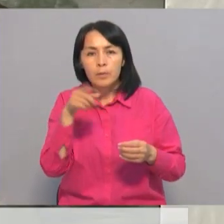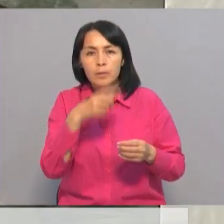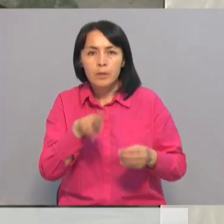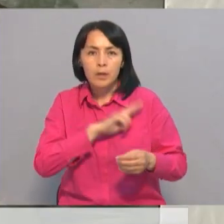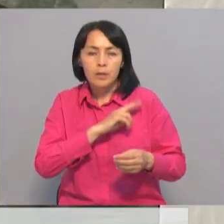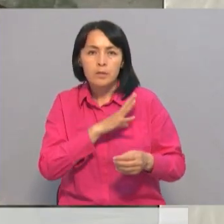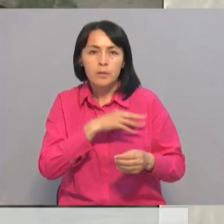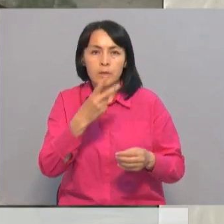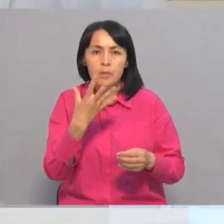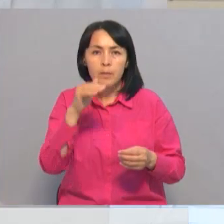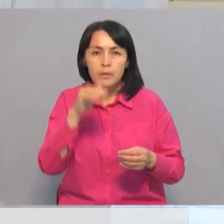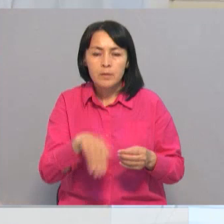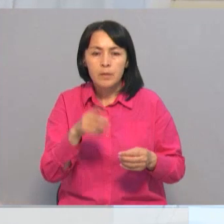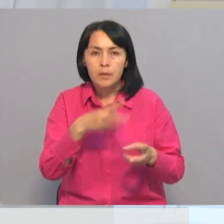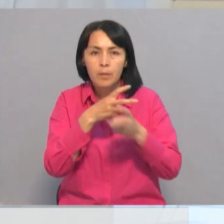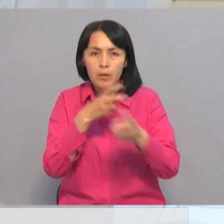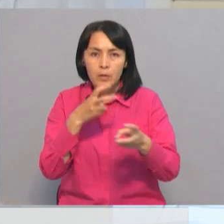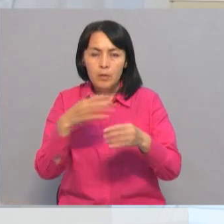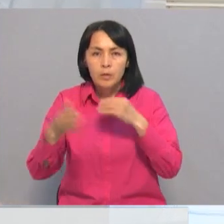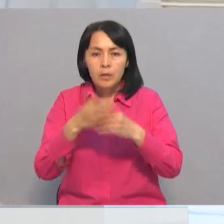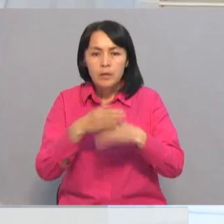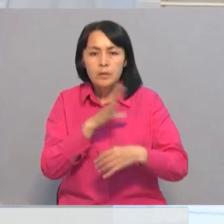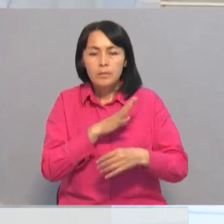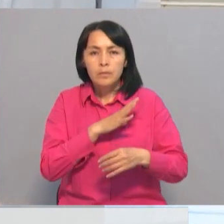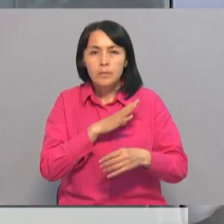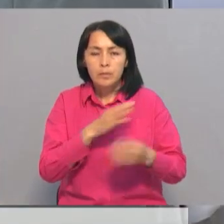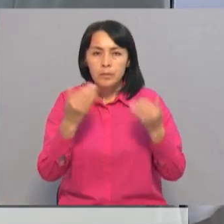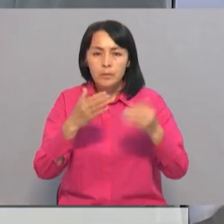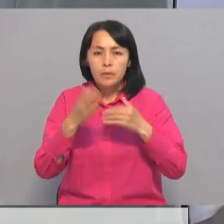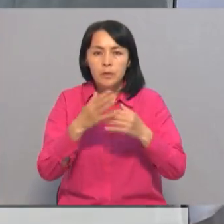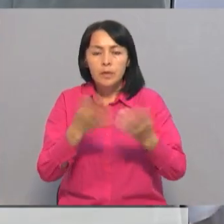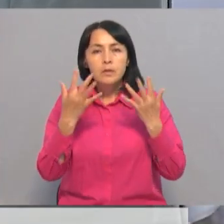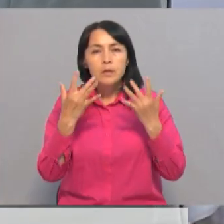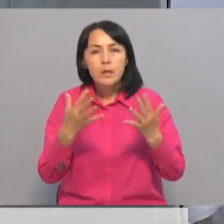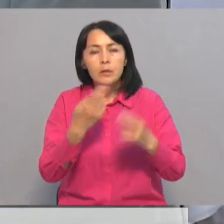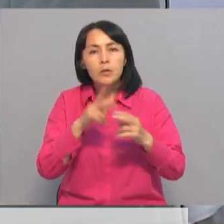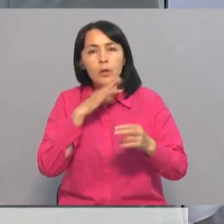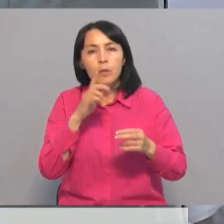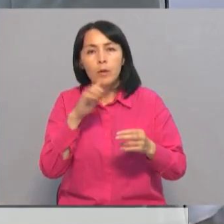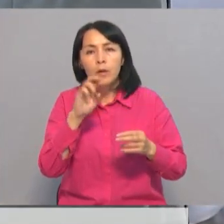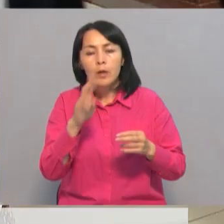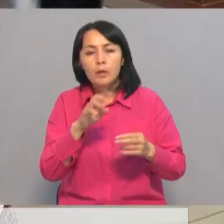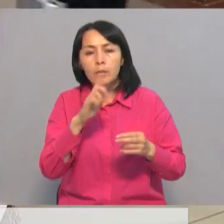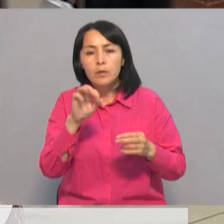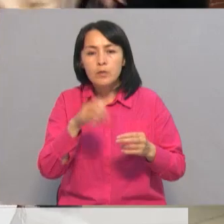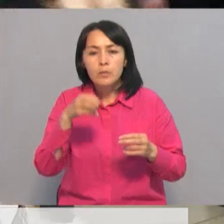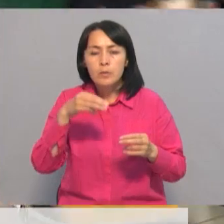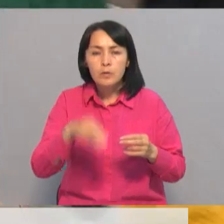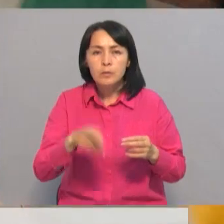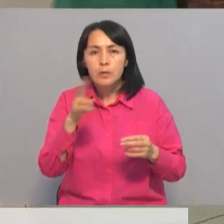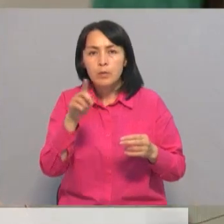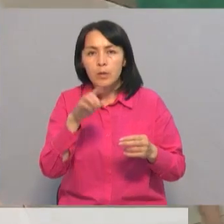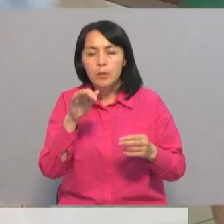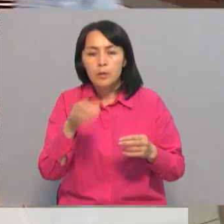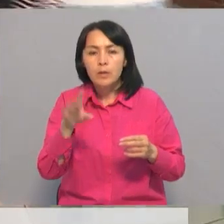ұшыраған, 25 мың адам ату жазасына кесілген. Жазықсыз жазылғандардың қатарында Бөкейханов, Байтұрсынов, Тынышбаев,